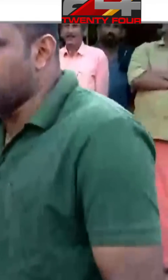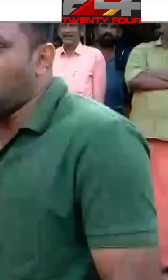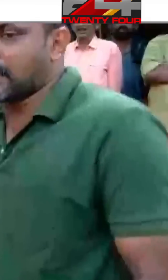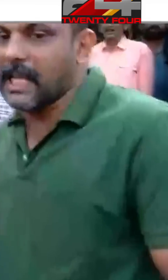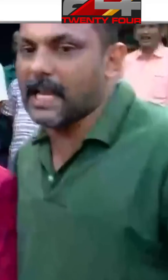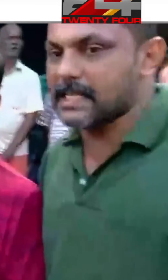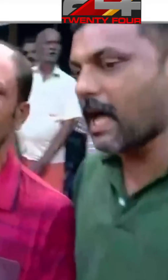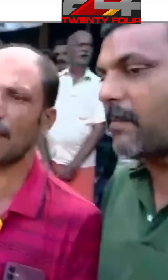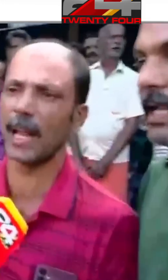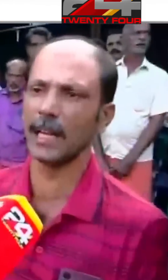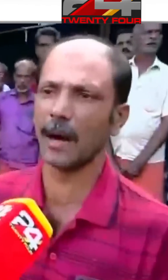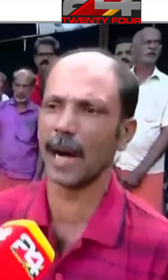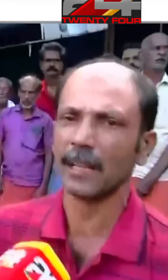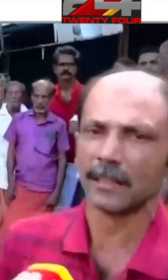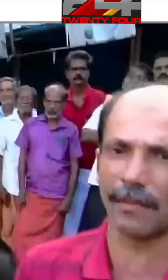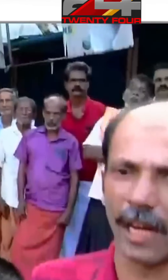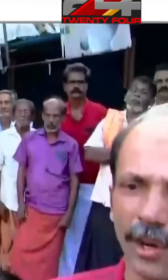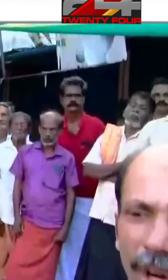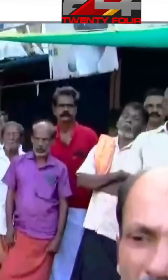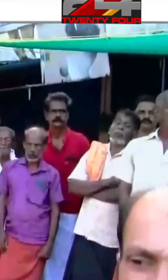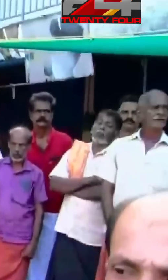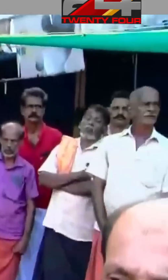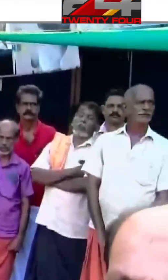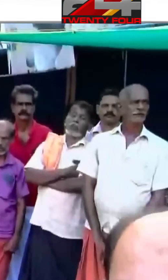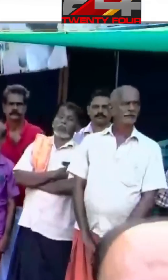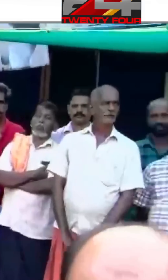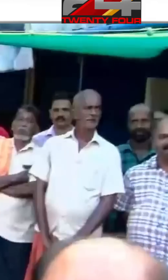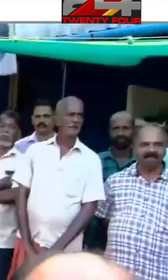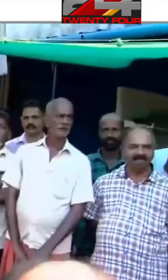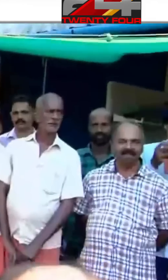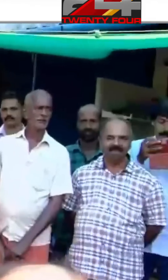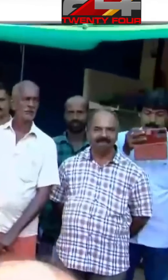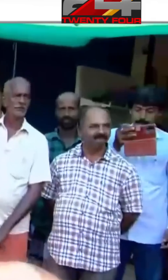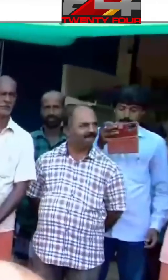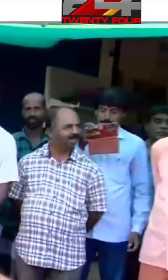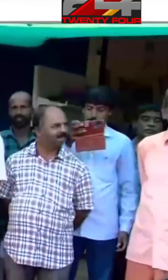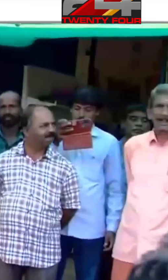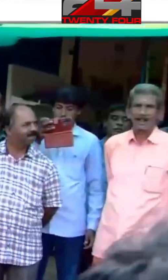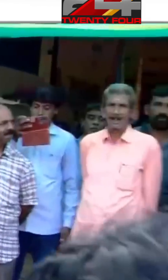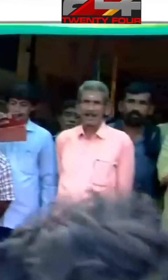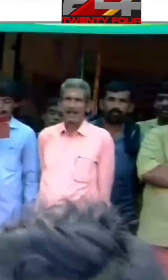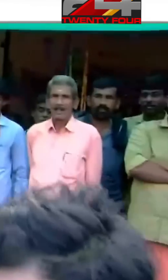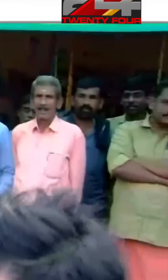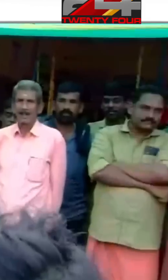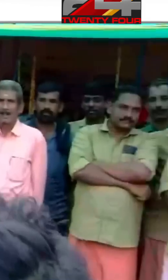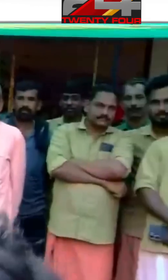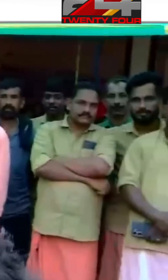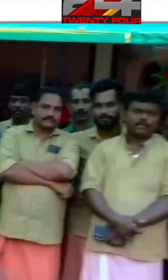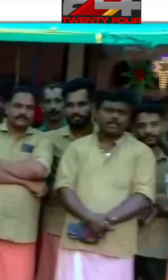ഗബ്രിയേലിന്റെ ദർശന സാഫല്യമായി സർവലോകർക്കും നന്മയേകും കാരുണ്യമായി ബെത്ലഹേമിന്റെ